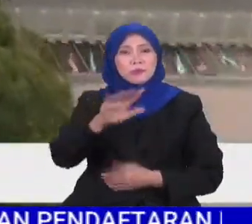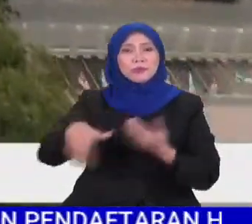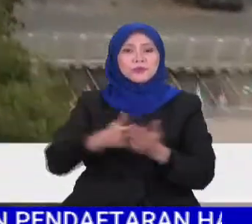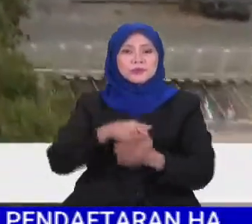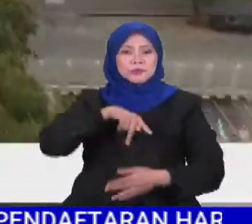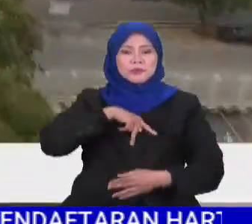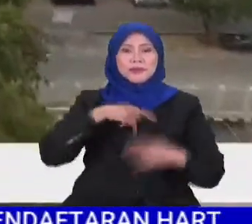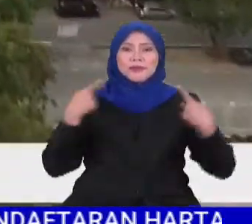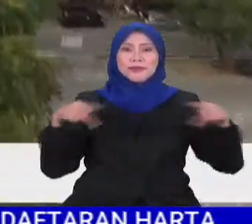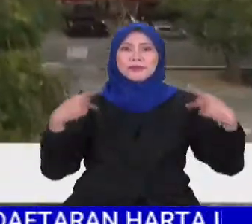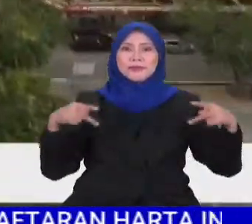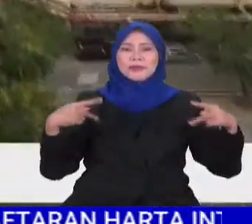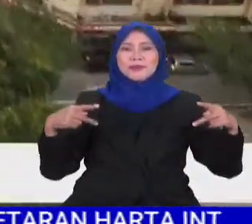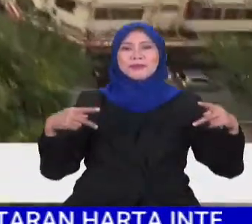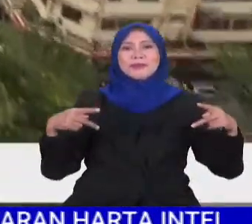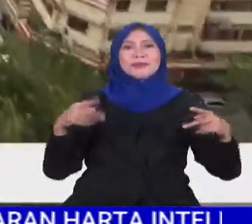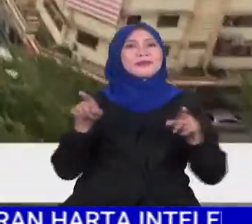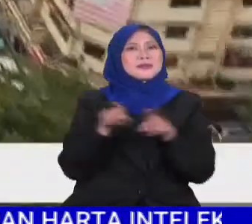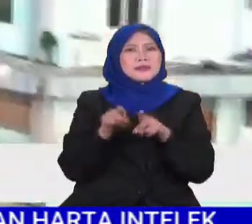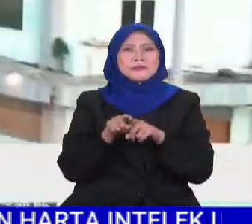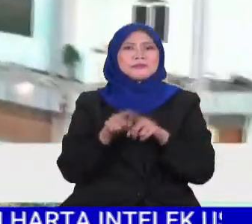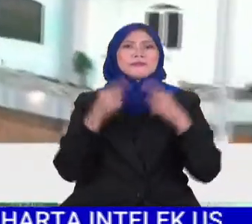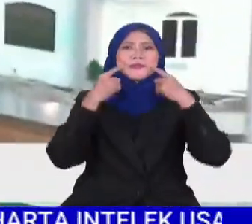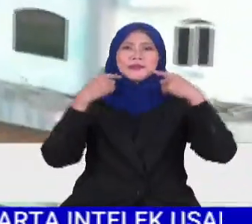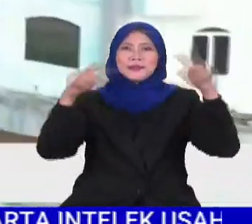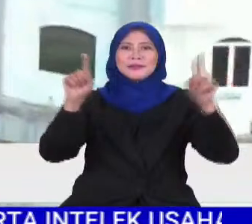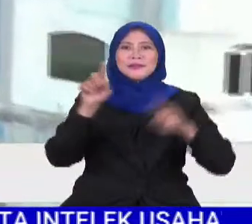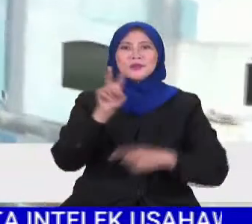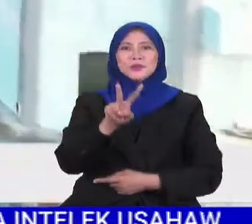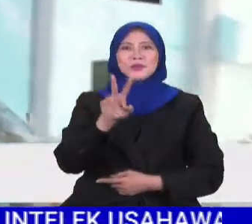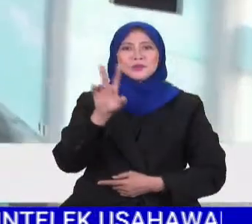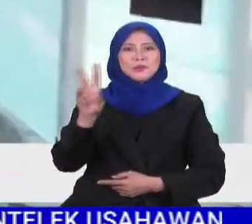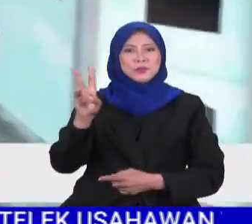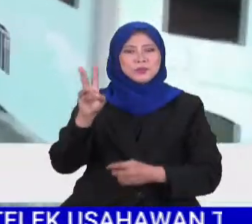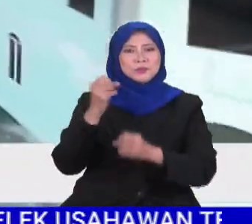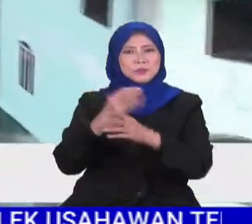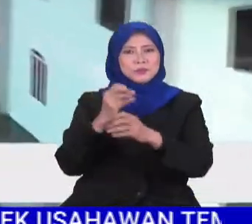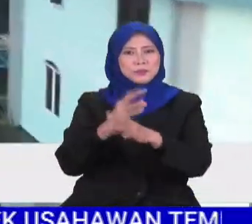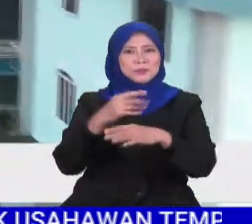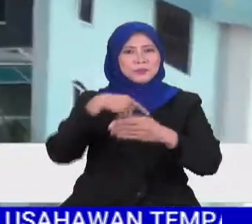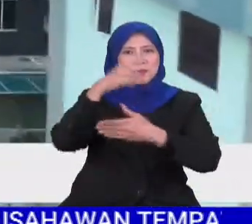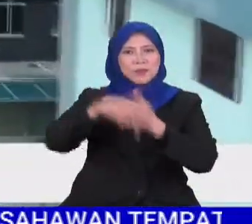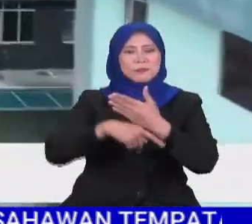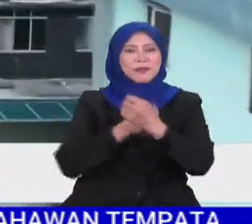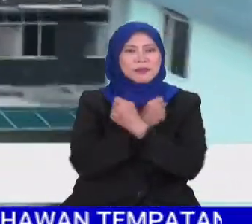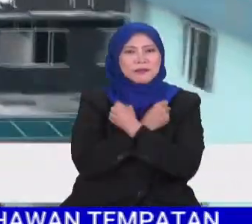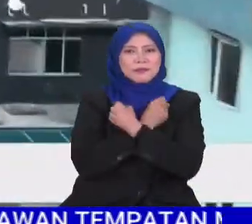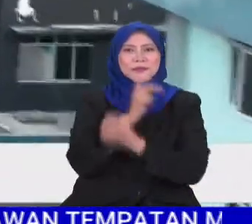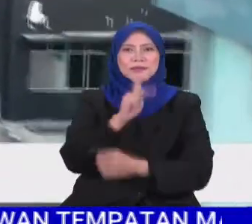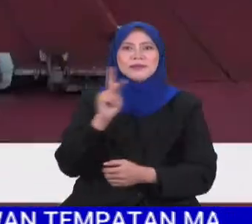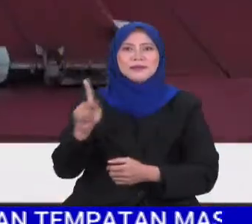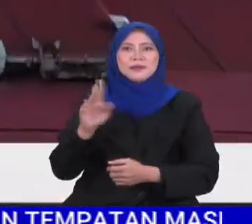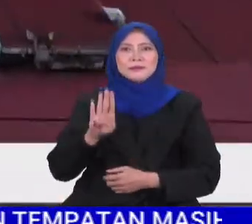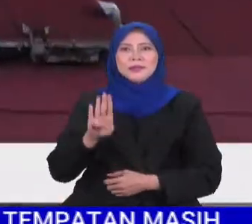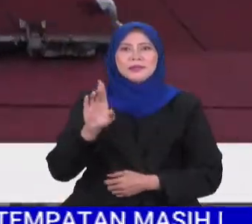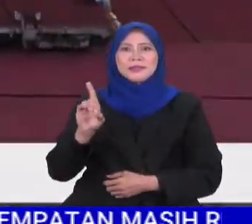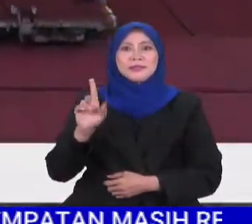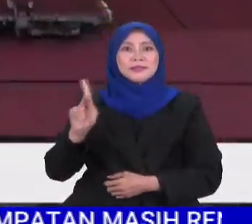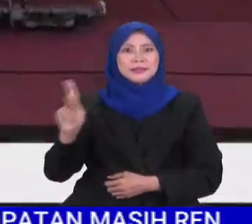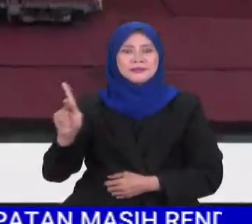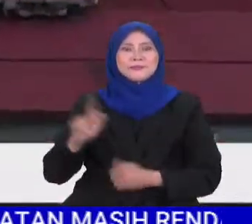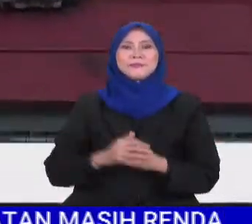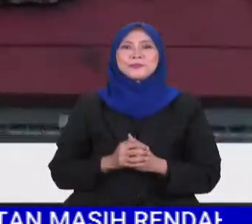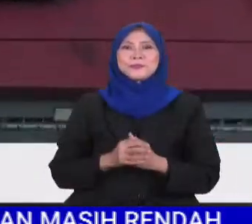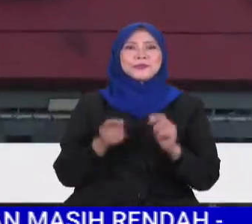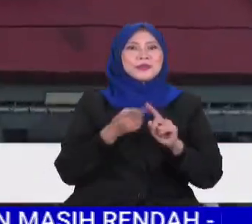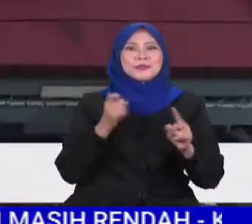premis dan warga bandaraya sama-sama menjayakan 27 inisiatif program love KK dibkk antaranya